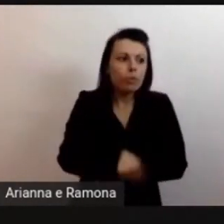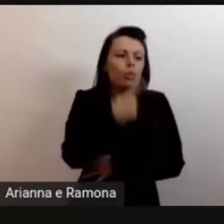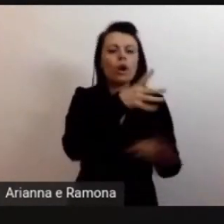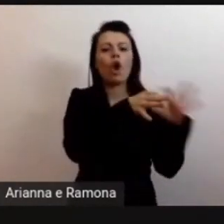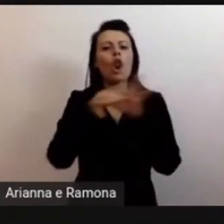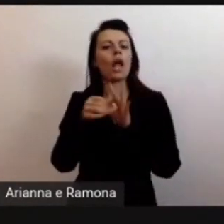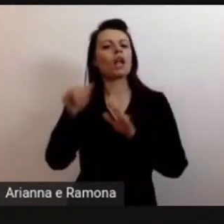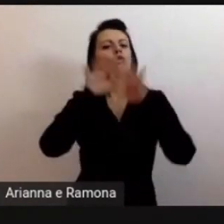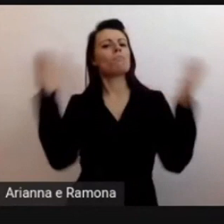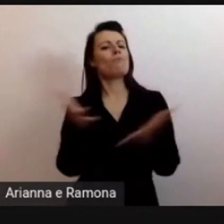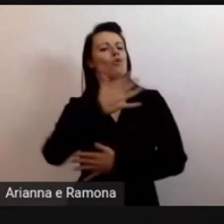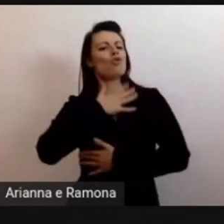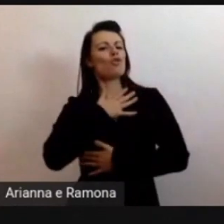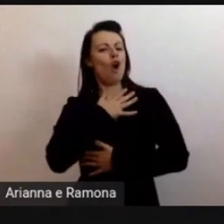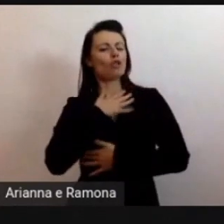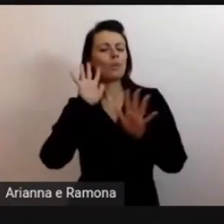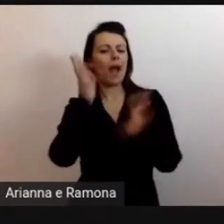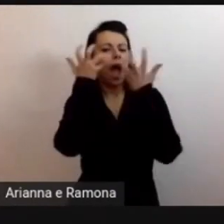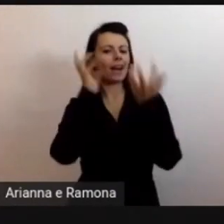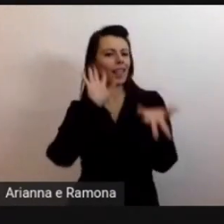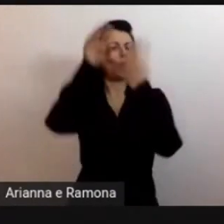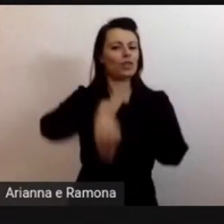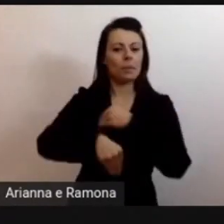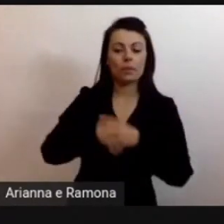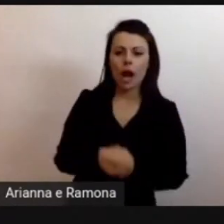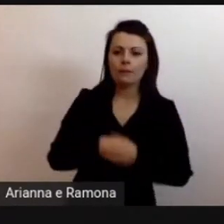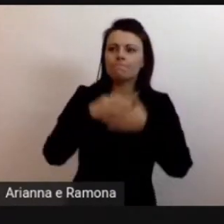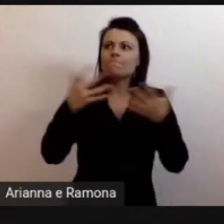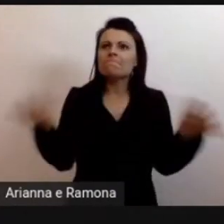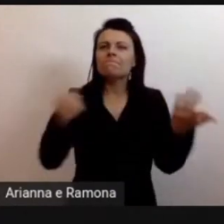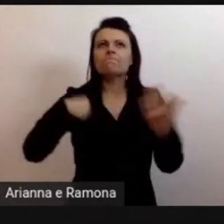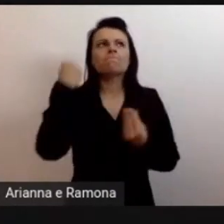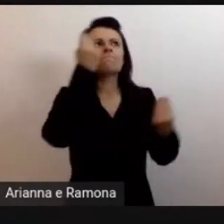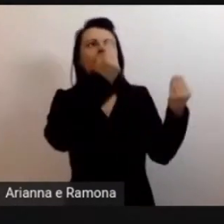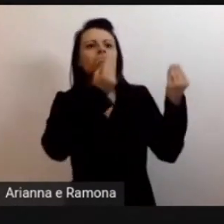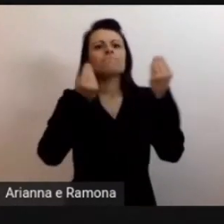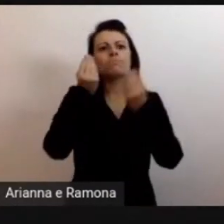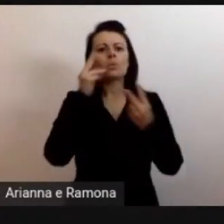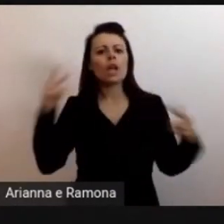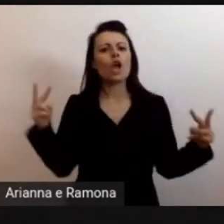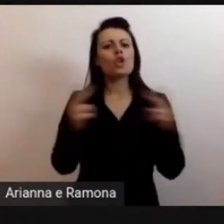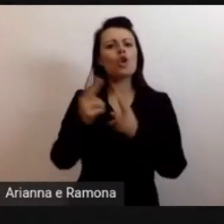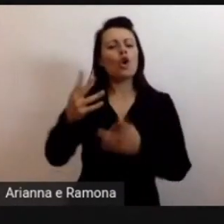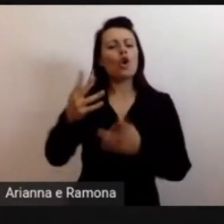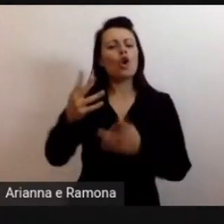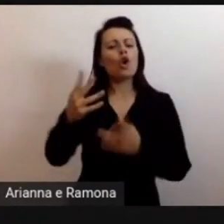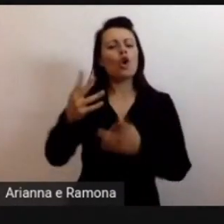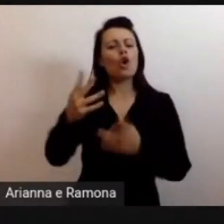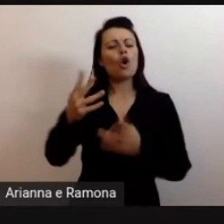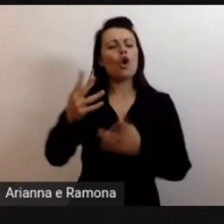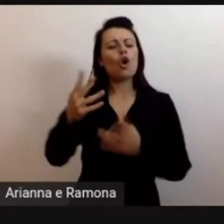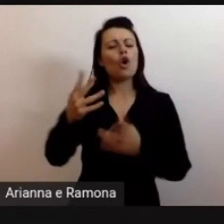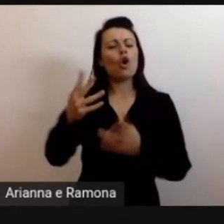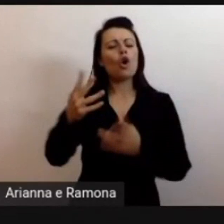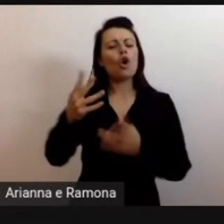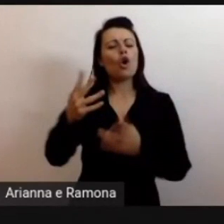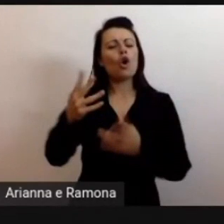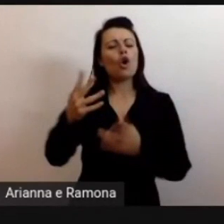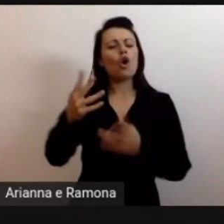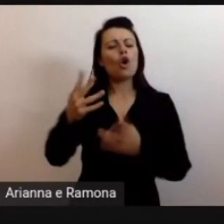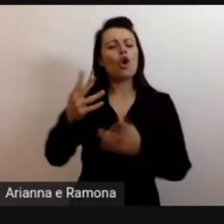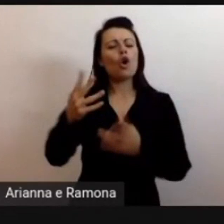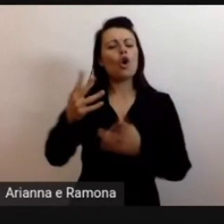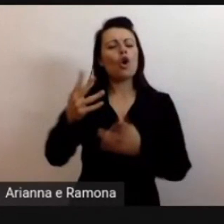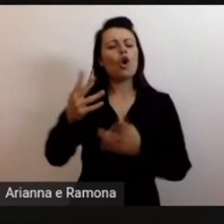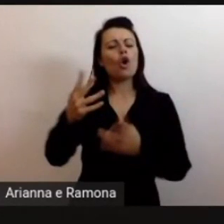contemporanea ecco perché ho pensato di condurre questo nostro incontro limitandomi limitandomi a citarla testualmente